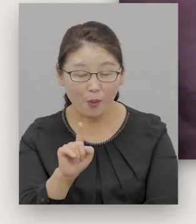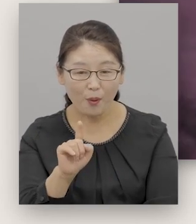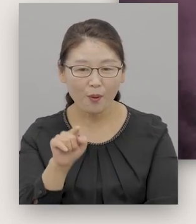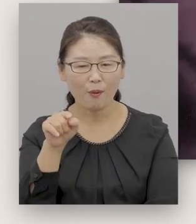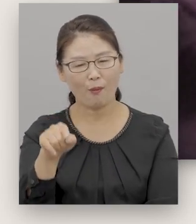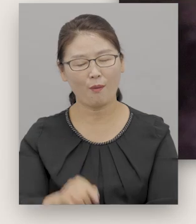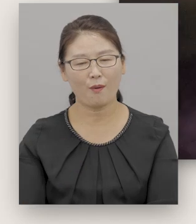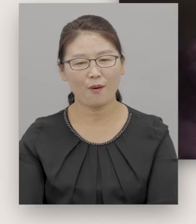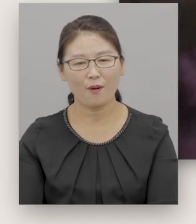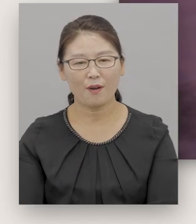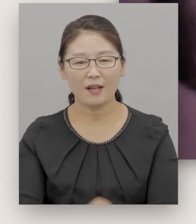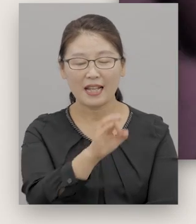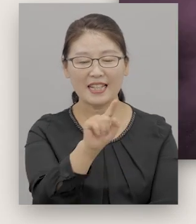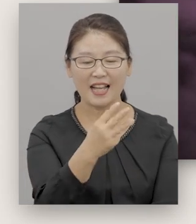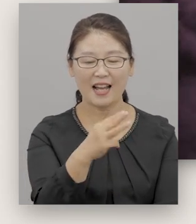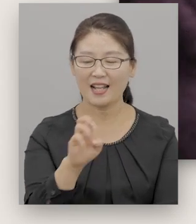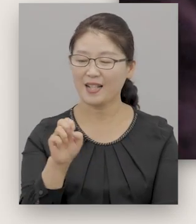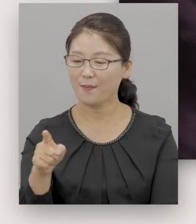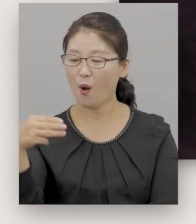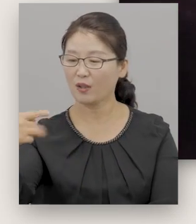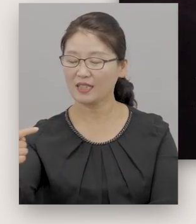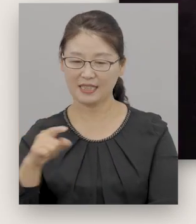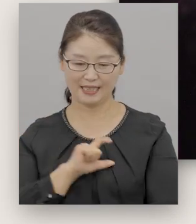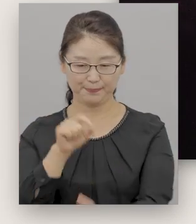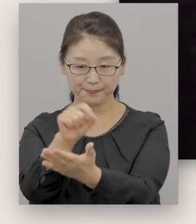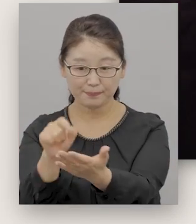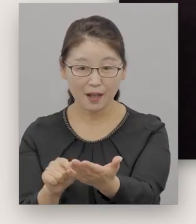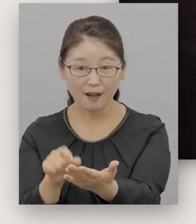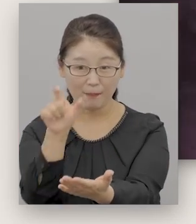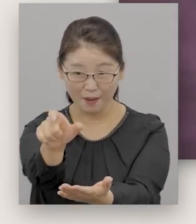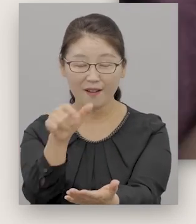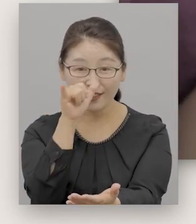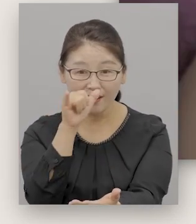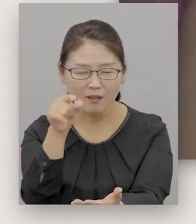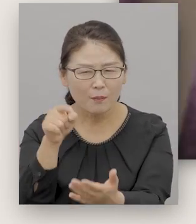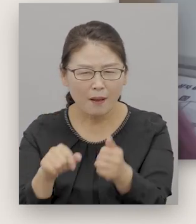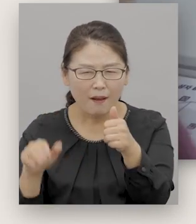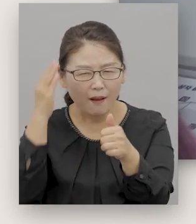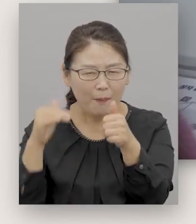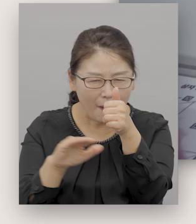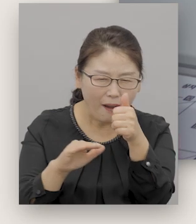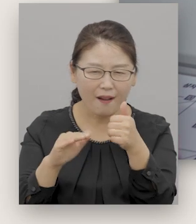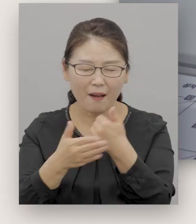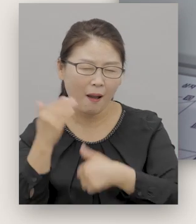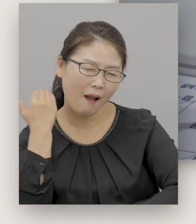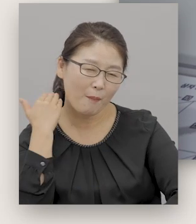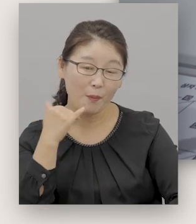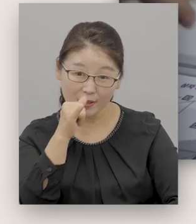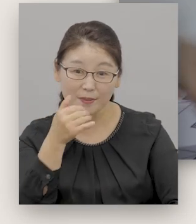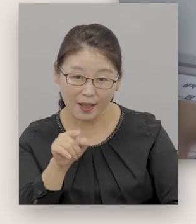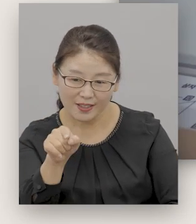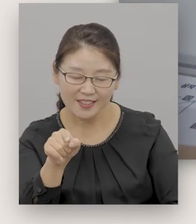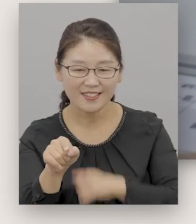굉장히 특이하게도 그 알머트라는 서명이 써 있다고 합니다. 지금은 그림자 때문에 잘 보이지 않는데요. 이제 그런 특징적인